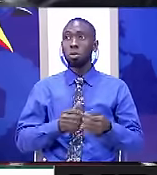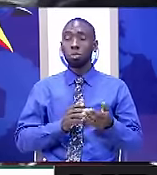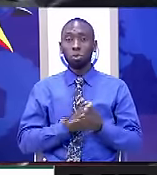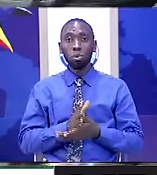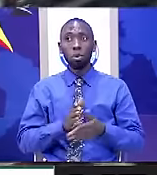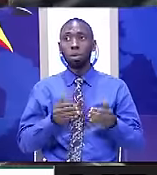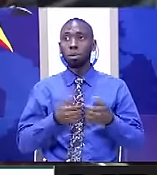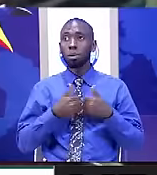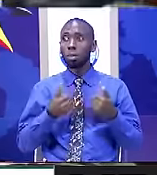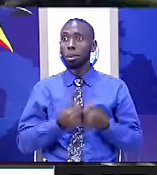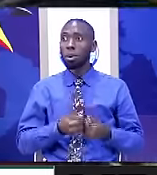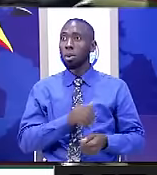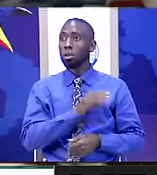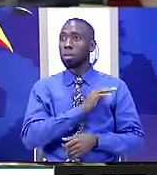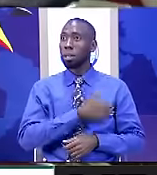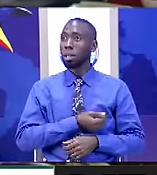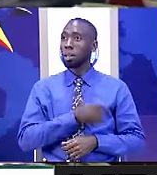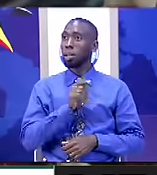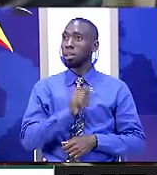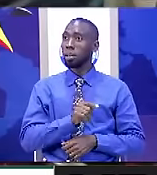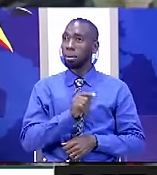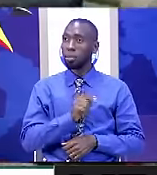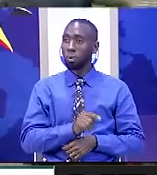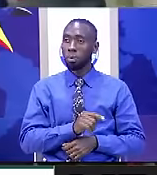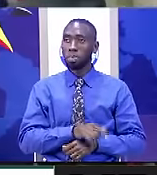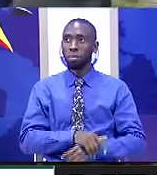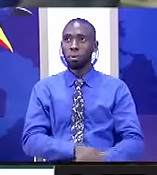bategeezezza nti omugenzi abadde abayita